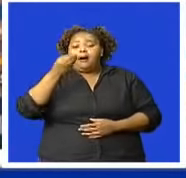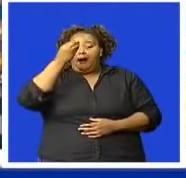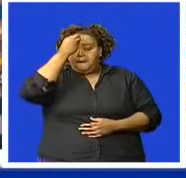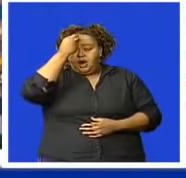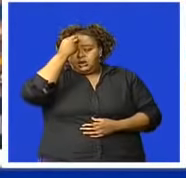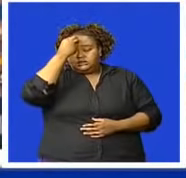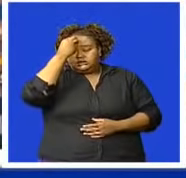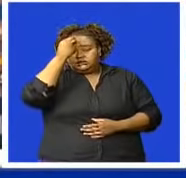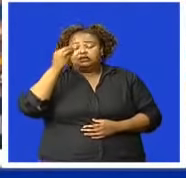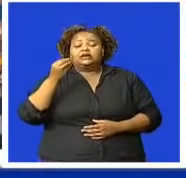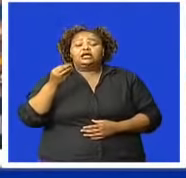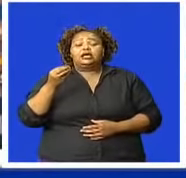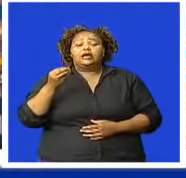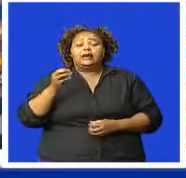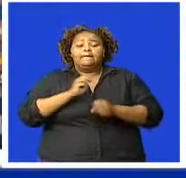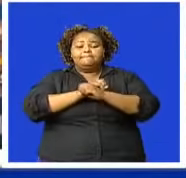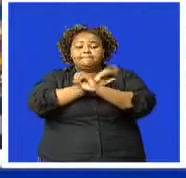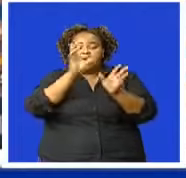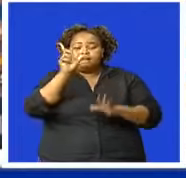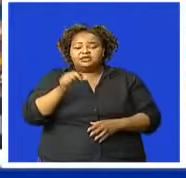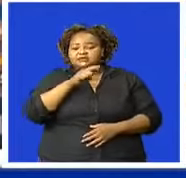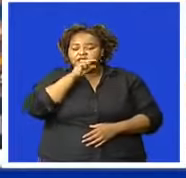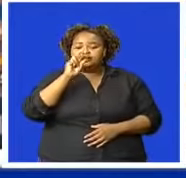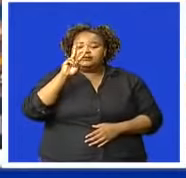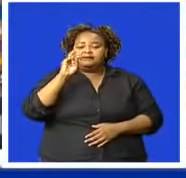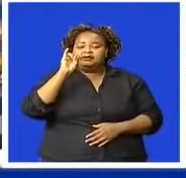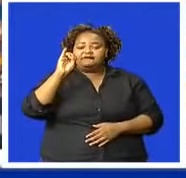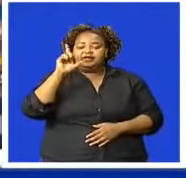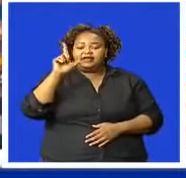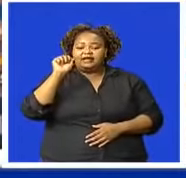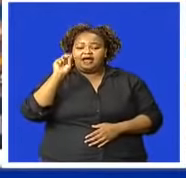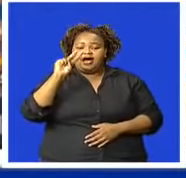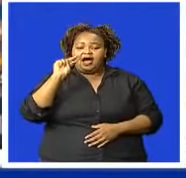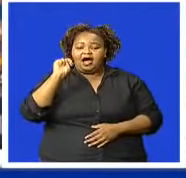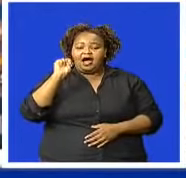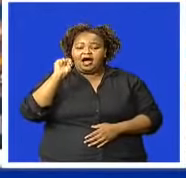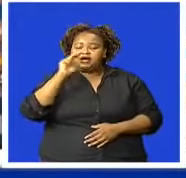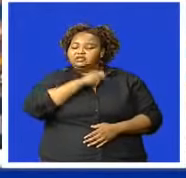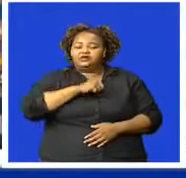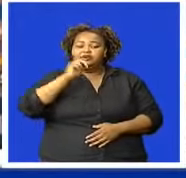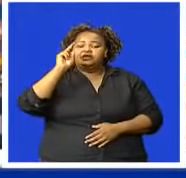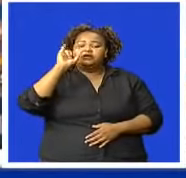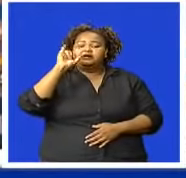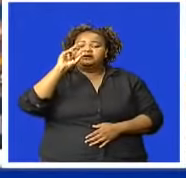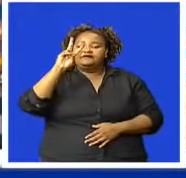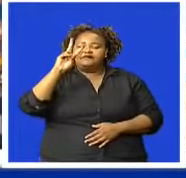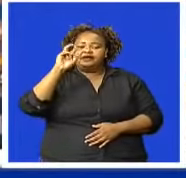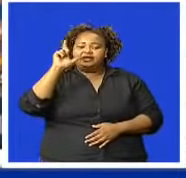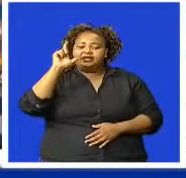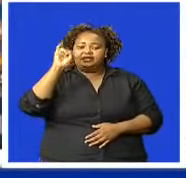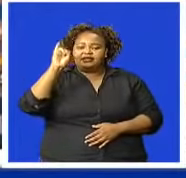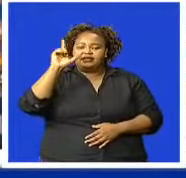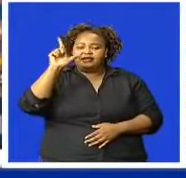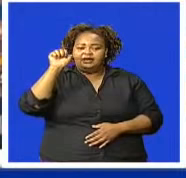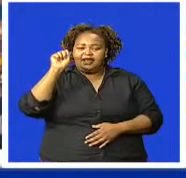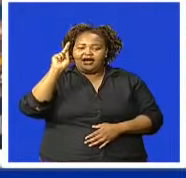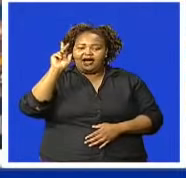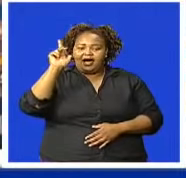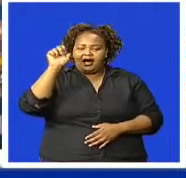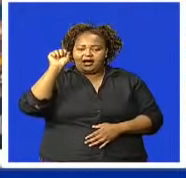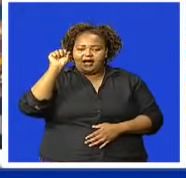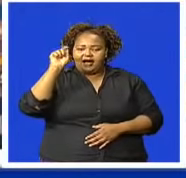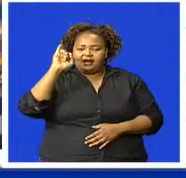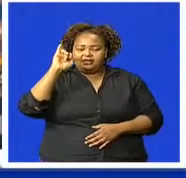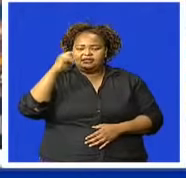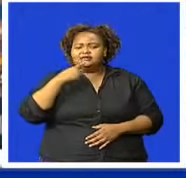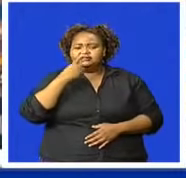Superintendent Phindile Vilakati uthi ke enzabeni yasenyanyali ngaphansi kwenkundla yasenkweni lapho ke kulahleke abantwana